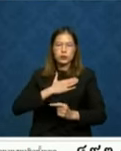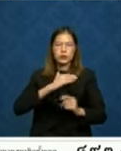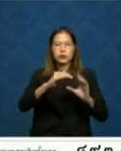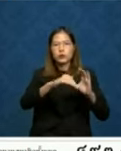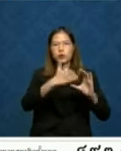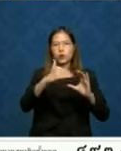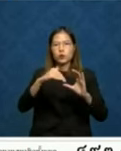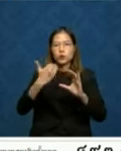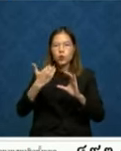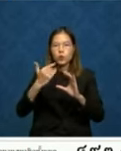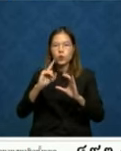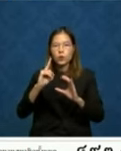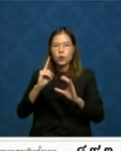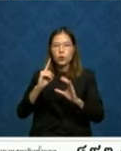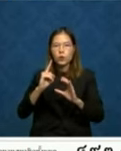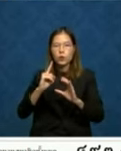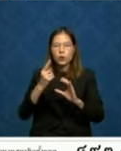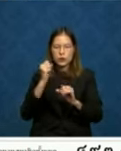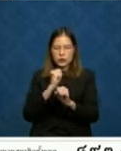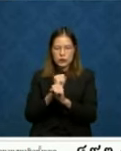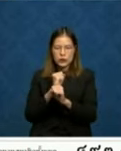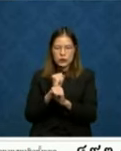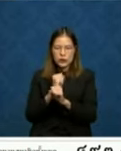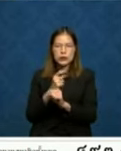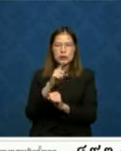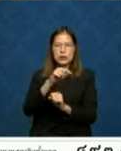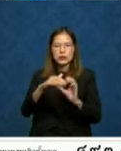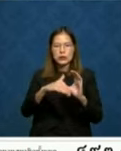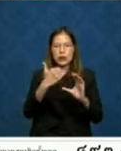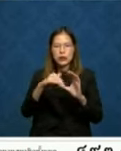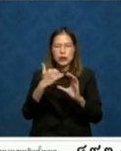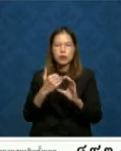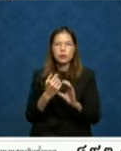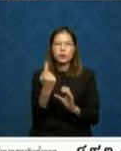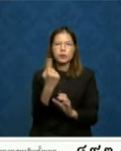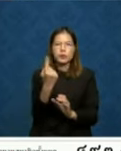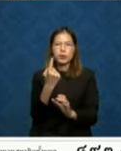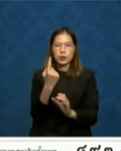แดนเนี่ยครับด่านศุลกากรก็จะมีการให้นำเข้าได้1คอตตอน